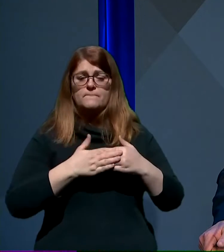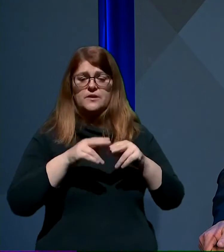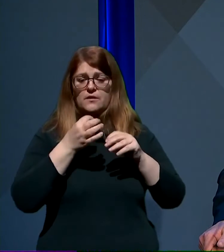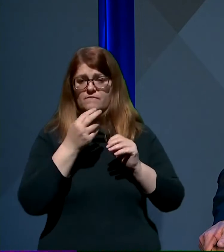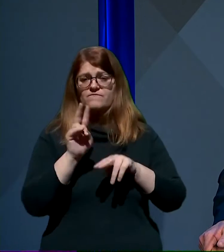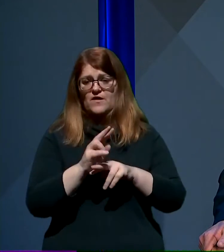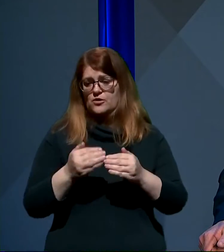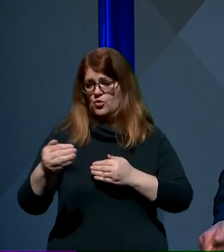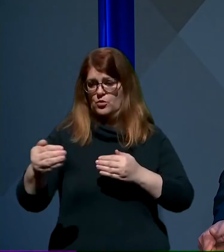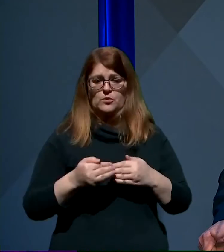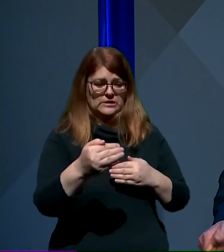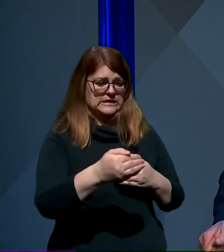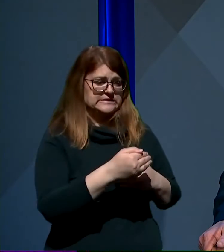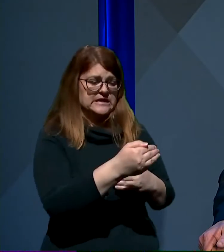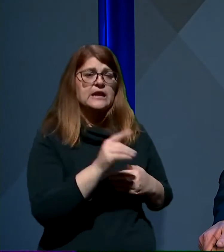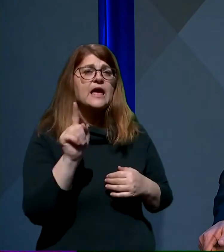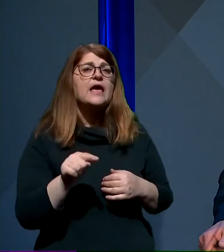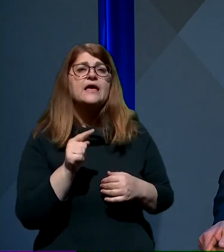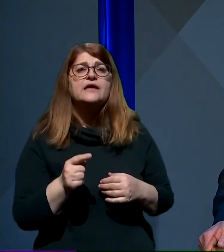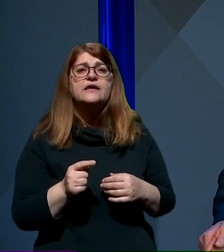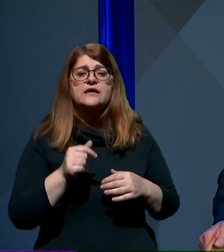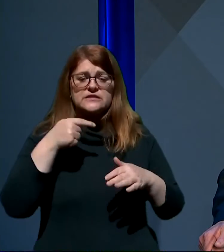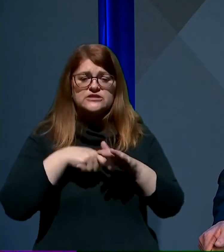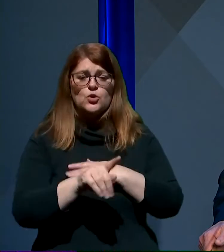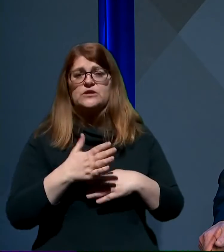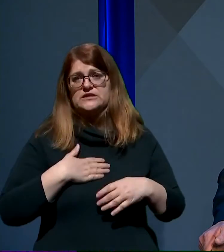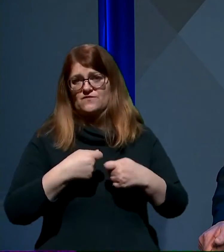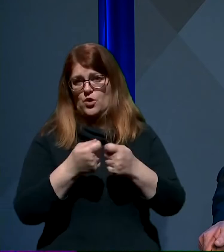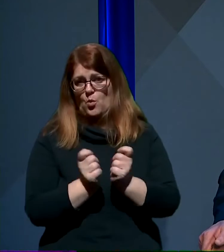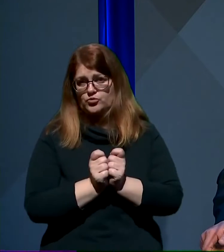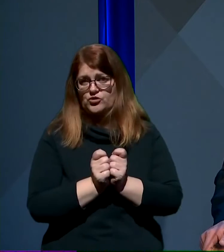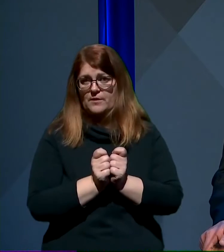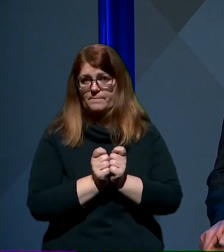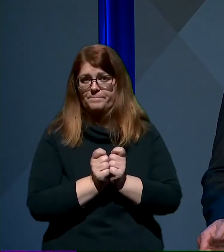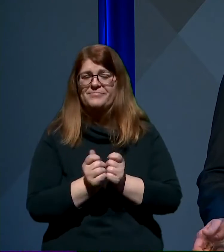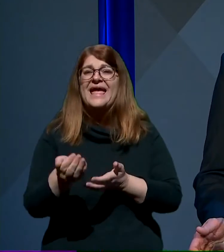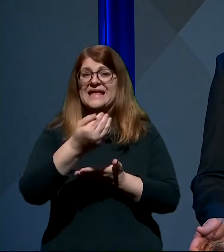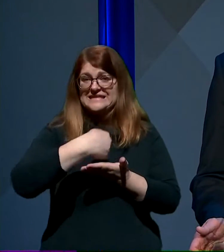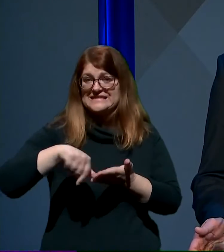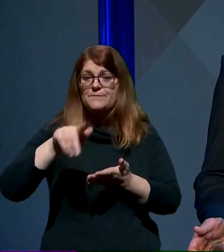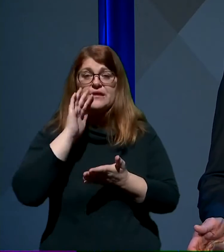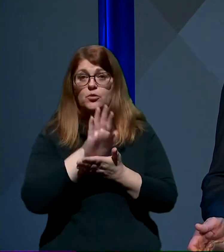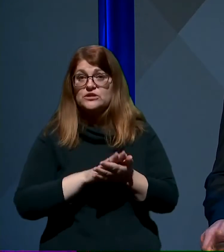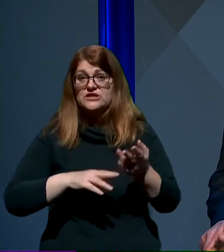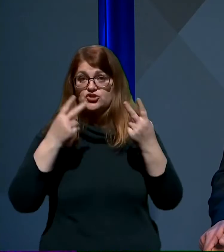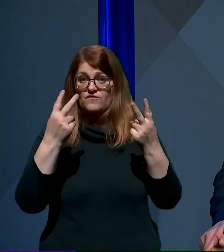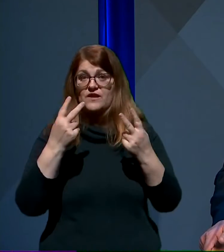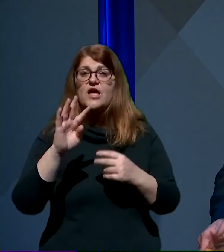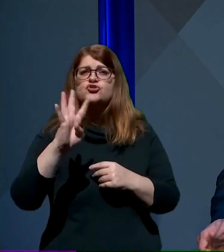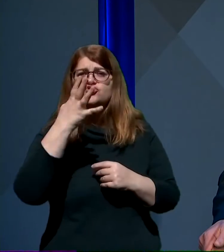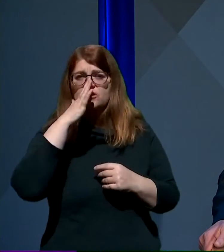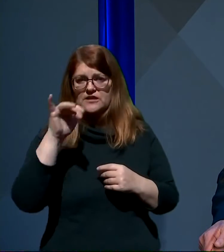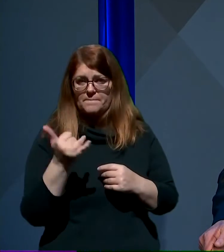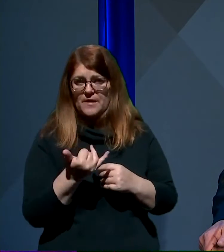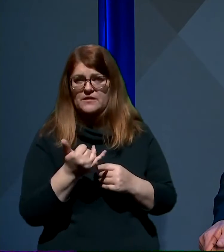do drugih in zgolj znotraj svoje občine. Izjeme, ki bodo začele veljati s 4. majem, se